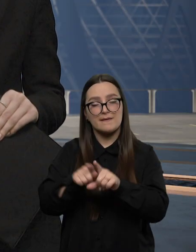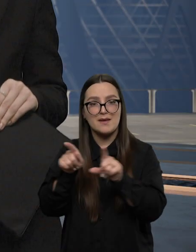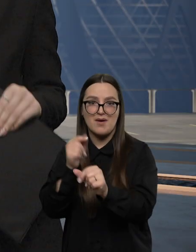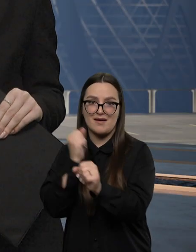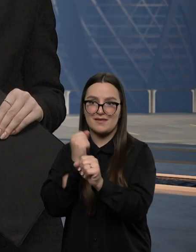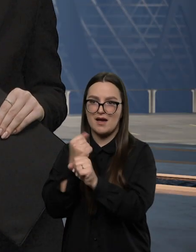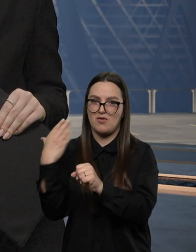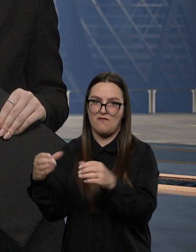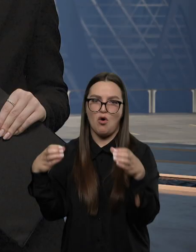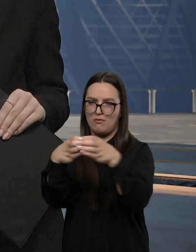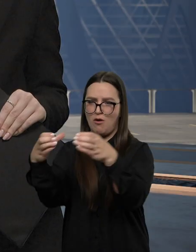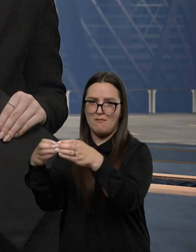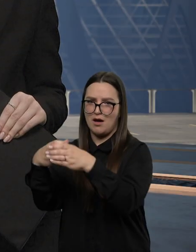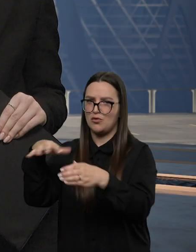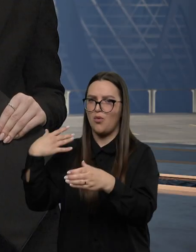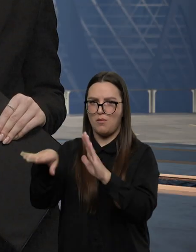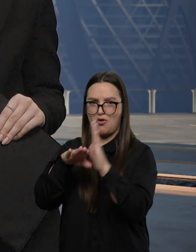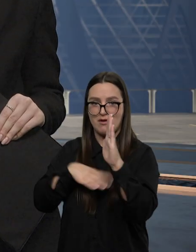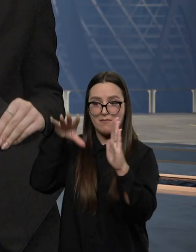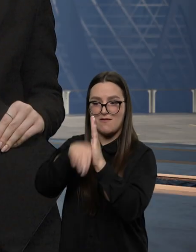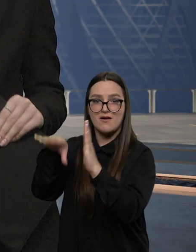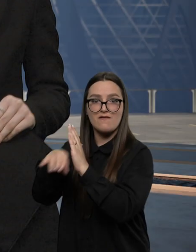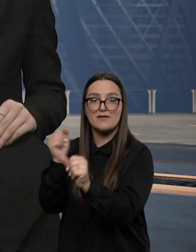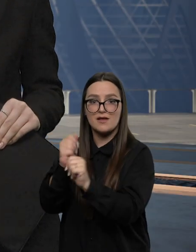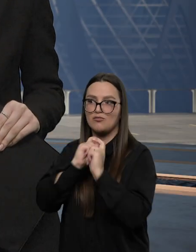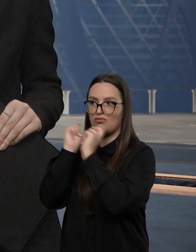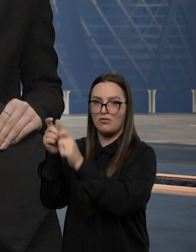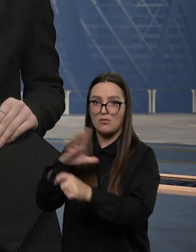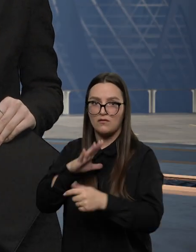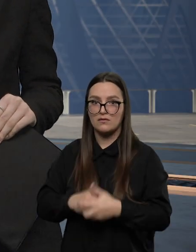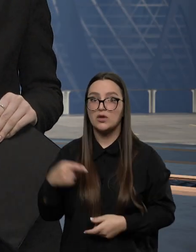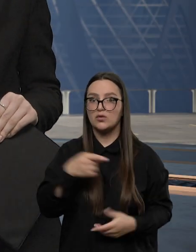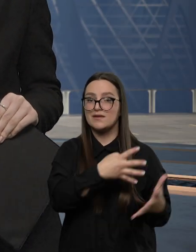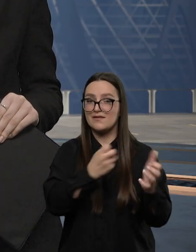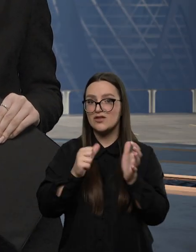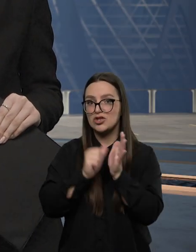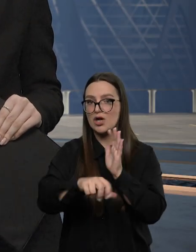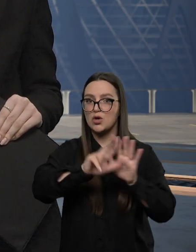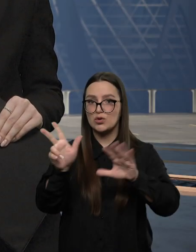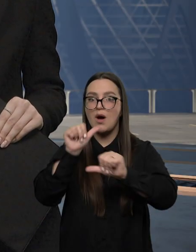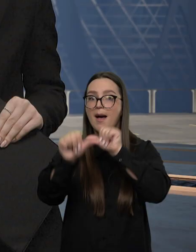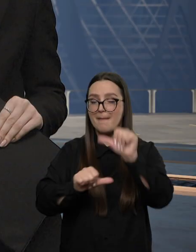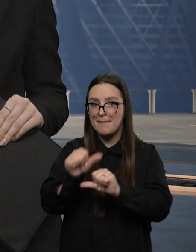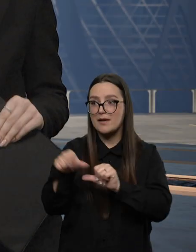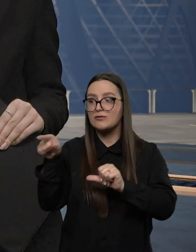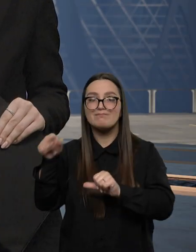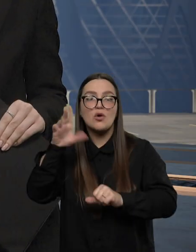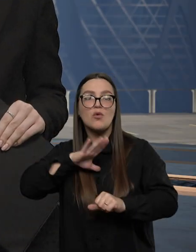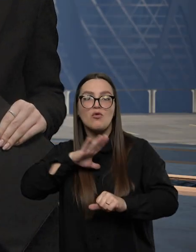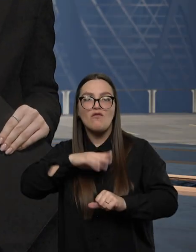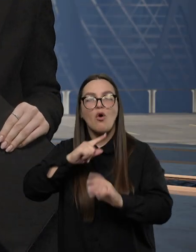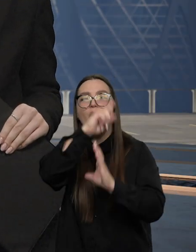ir už darbą keliose didelėse korporacijos programose. Nuo 1968 metų Paulikas